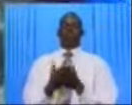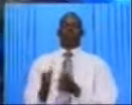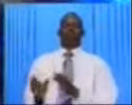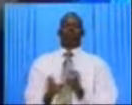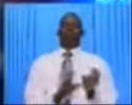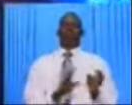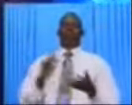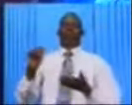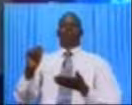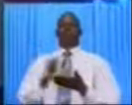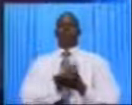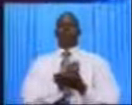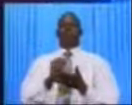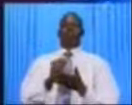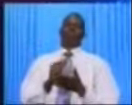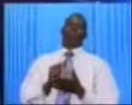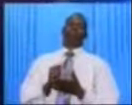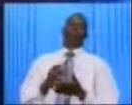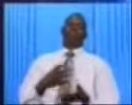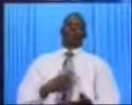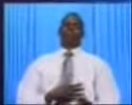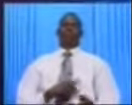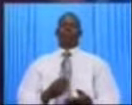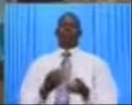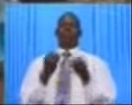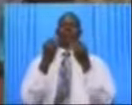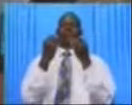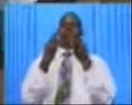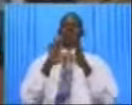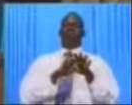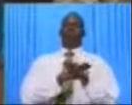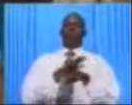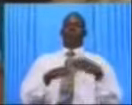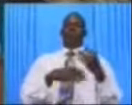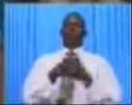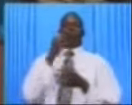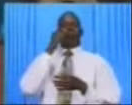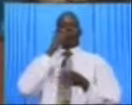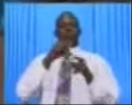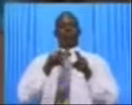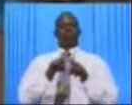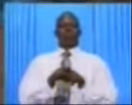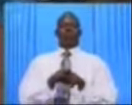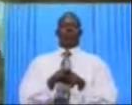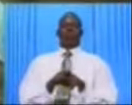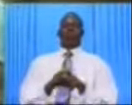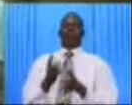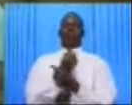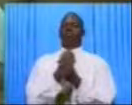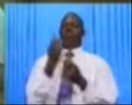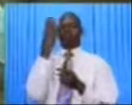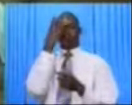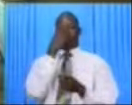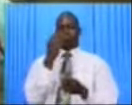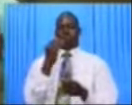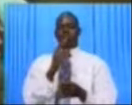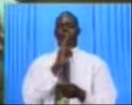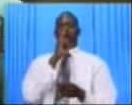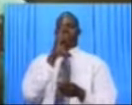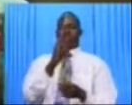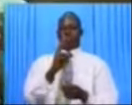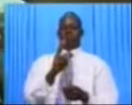les artistes, je les ai beaucoup appréciés, surtout la sœur Anne-Marie. En tout cas, elle a une très belle voix en tout cas. Je lui souhaite en tout